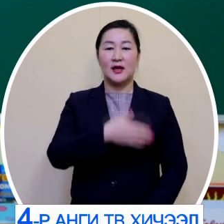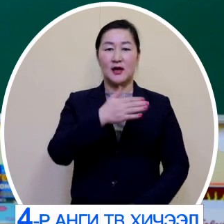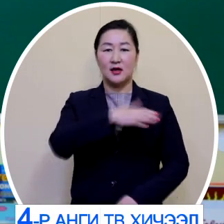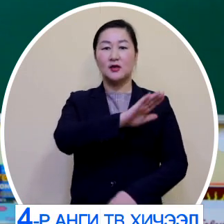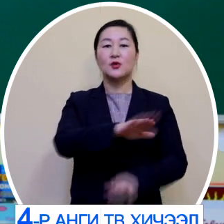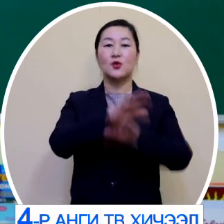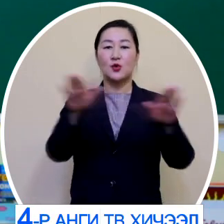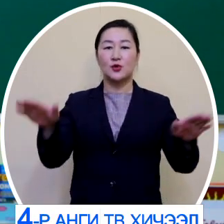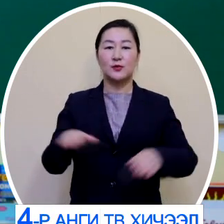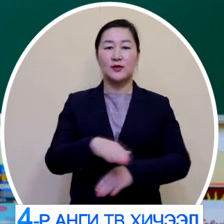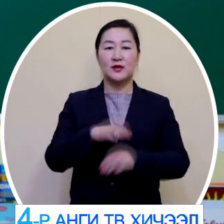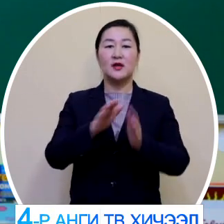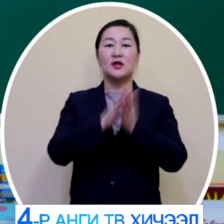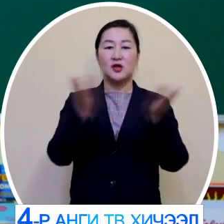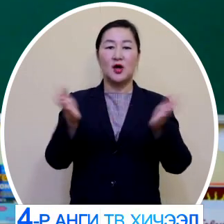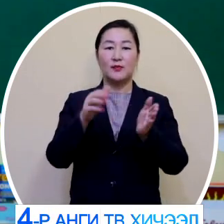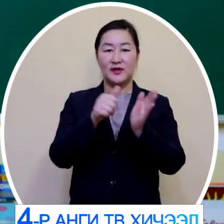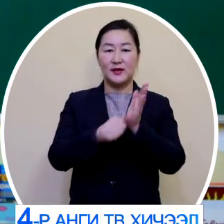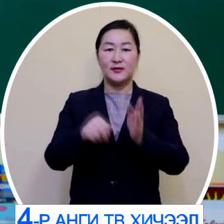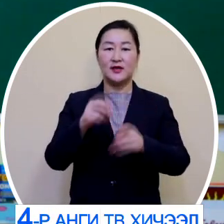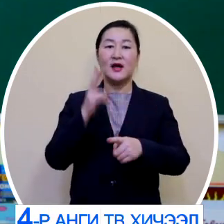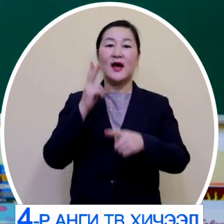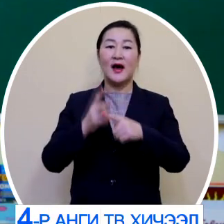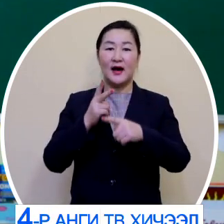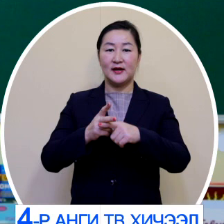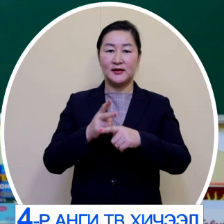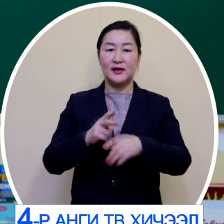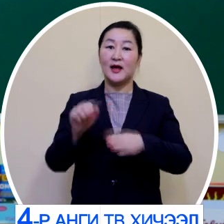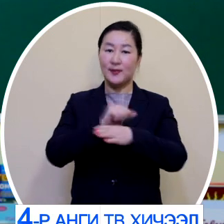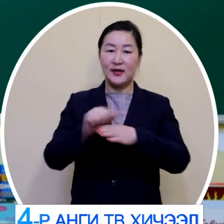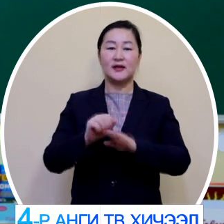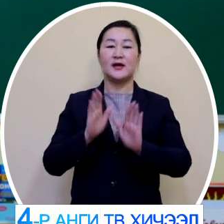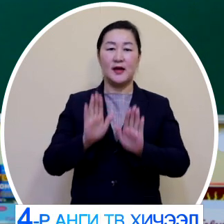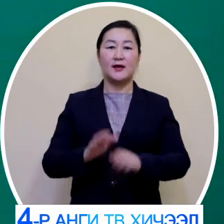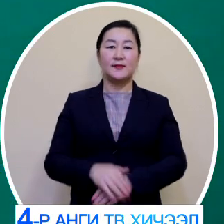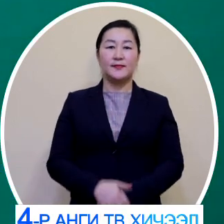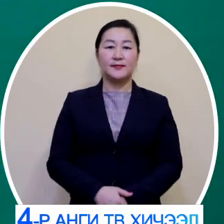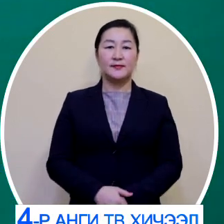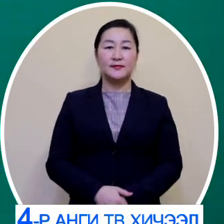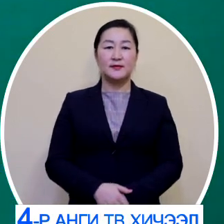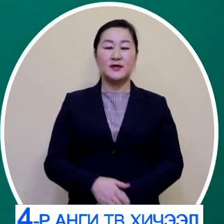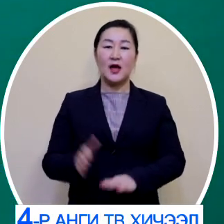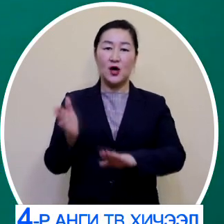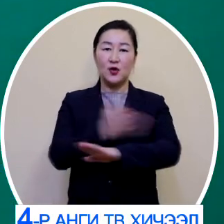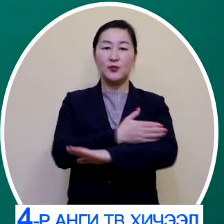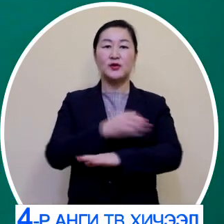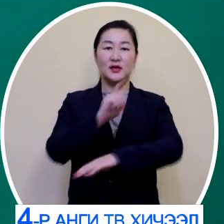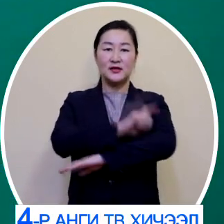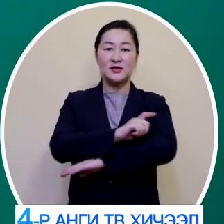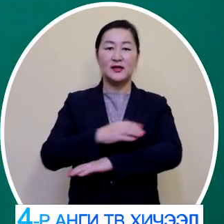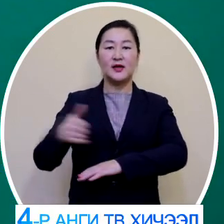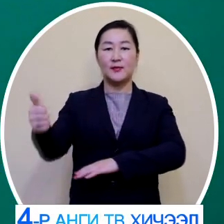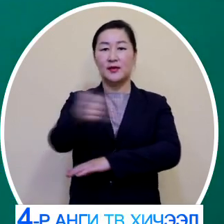хаан дэвтрийг үзэг харандаатайгаа бэлэн болгоод багштайгаа хамт хичээлээ судлаад яваарай. Өмнөх хичээл дээр бид соронзны